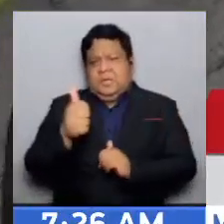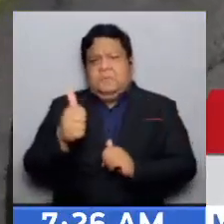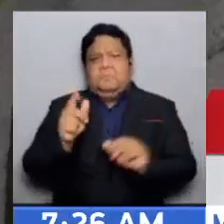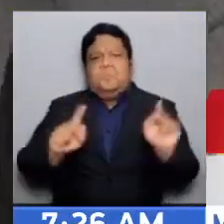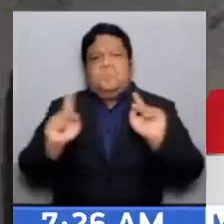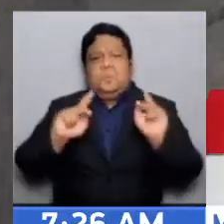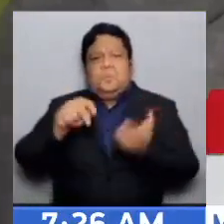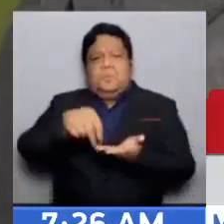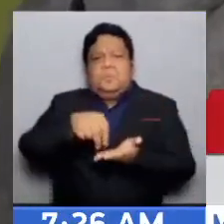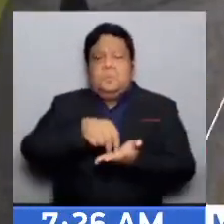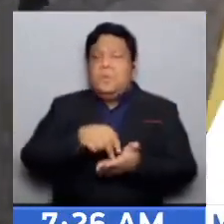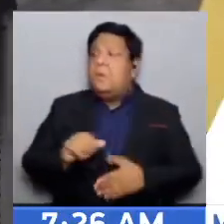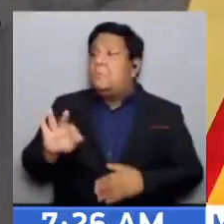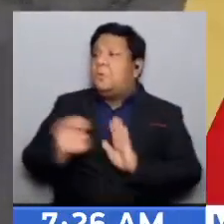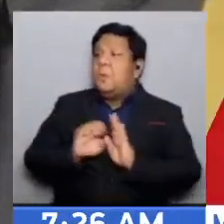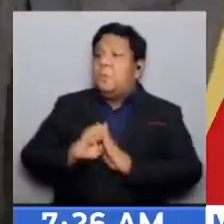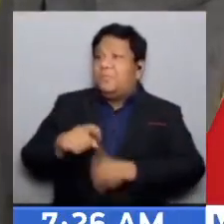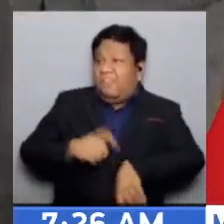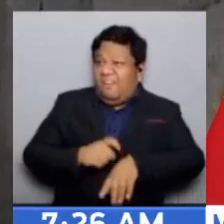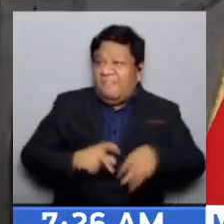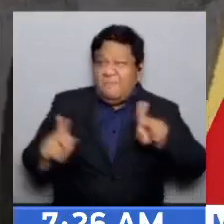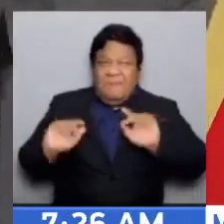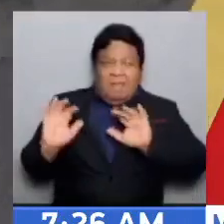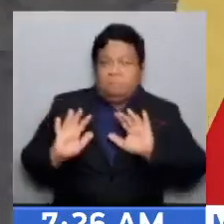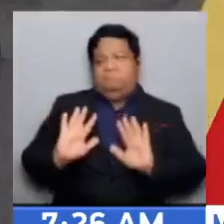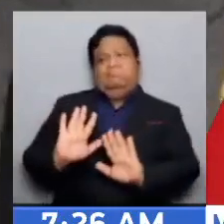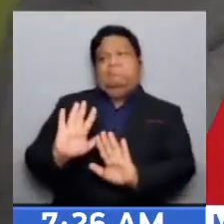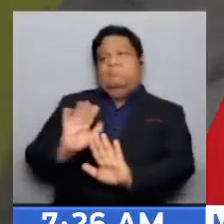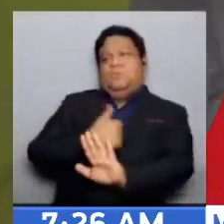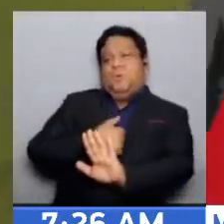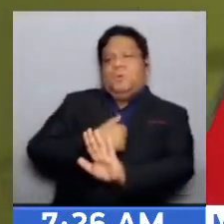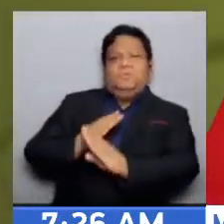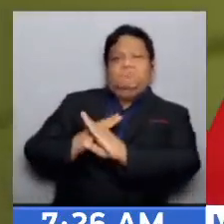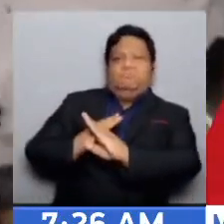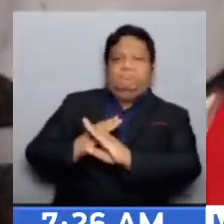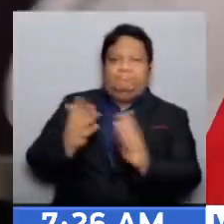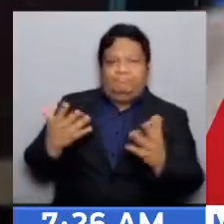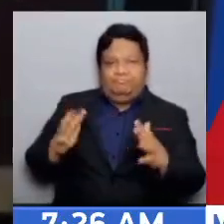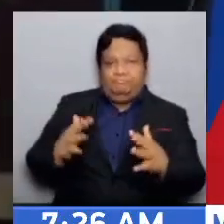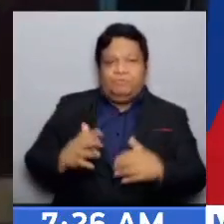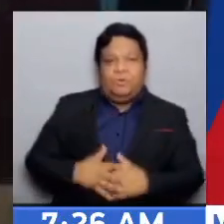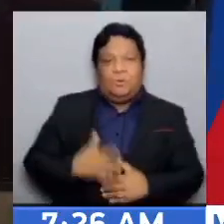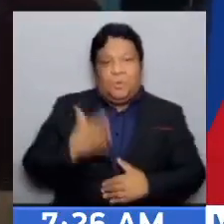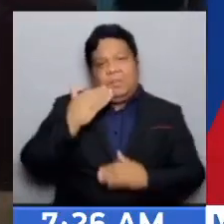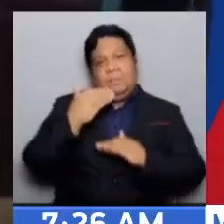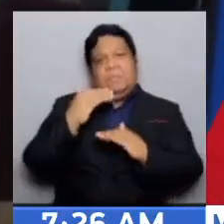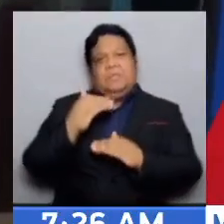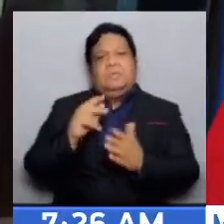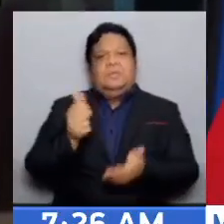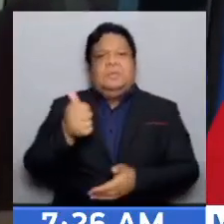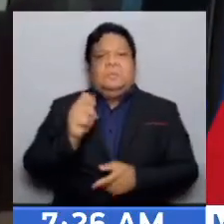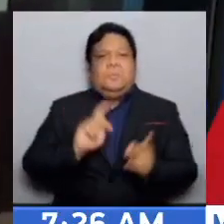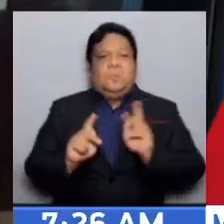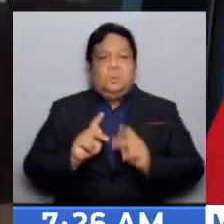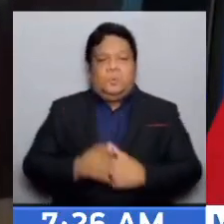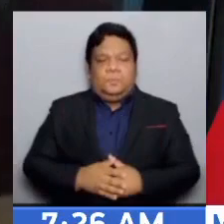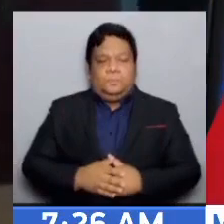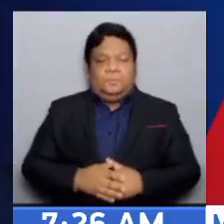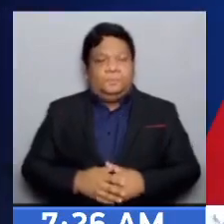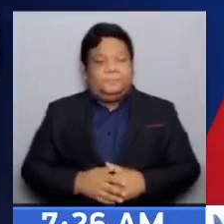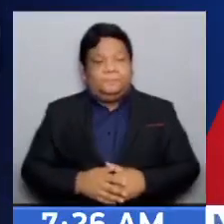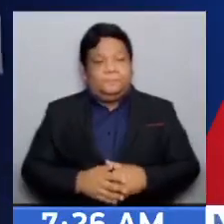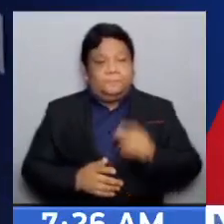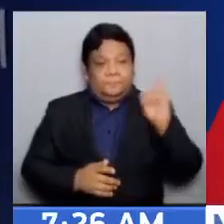rush hour? Inaarang ko po sa pintuan. Kasi 10 lang po yung standing namin. Ang modern jeep na ito hindi muna pinapayagan na